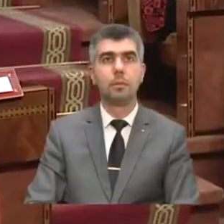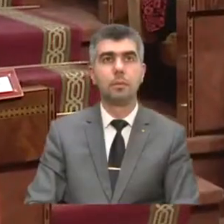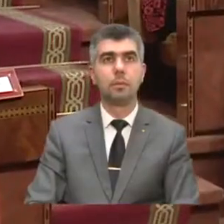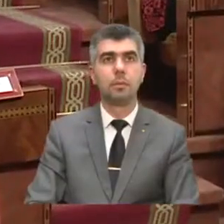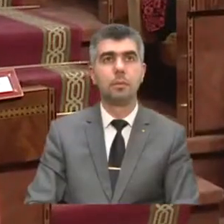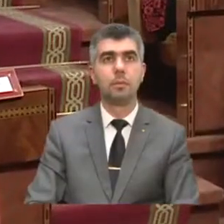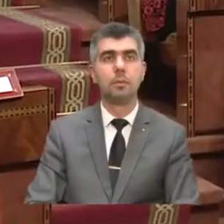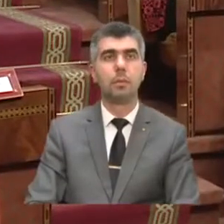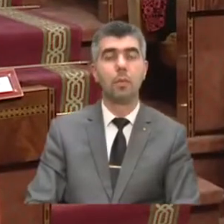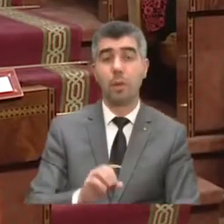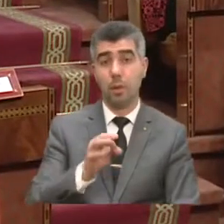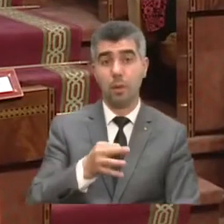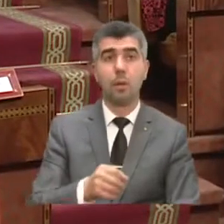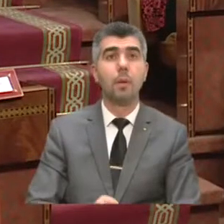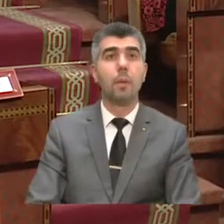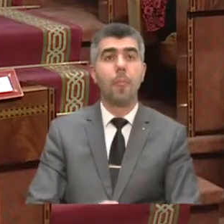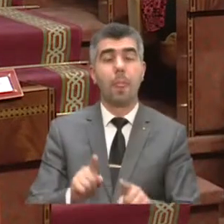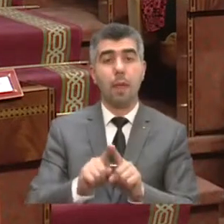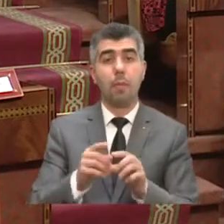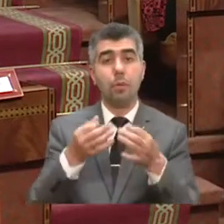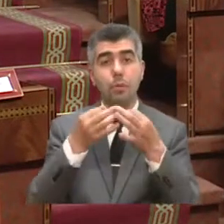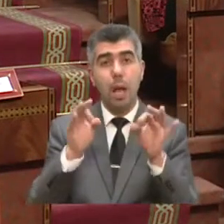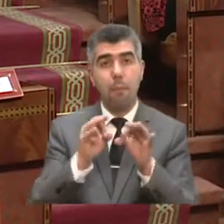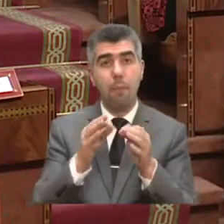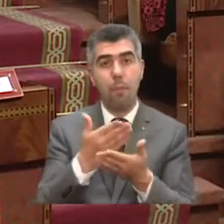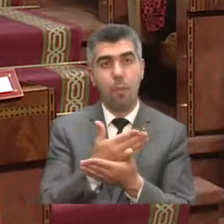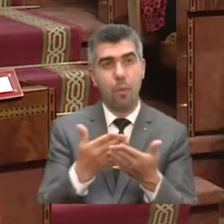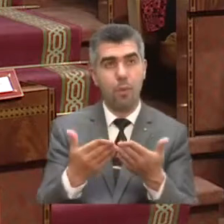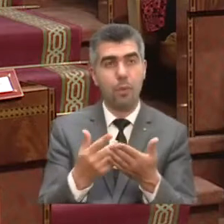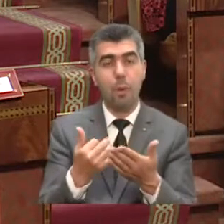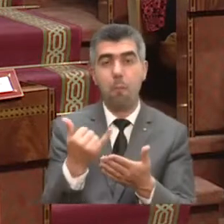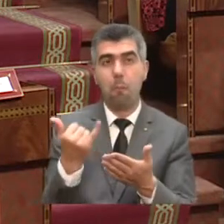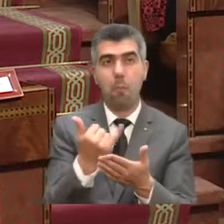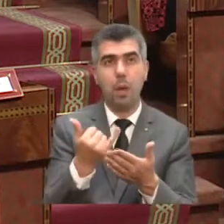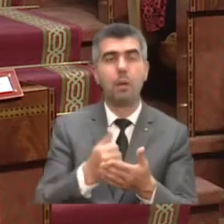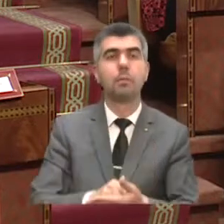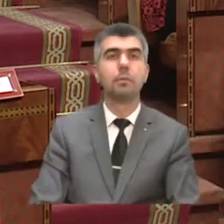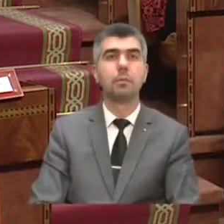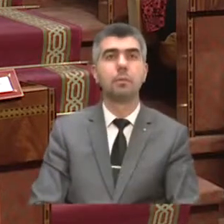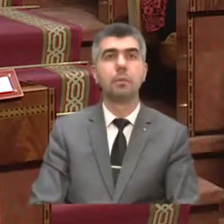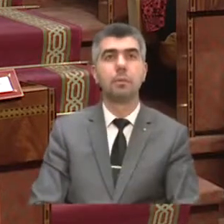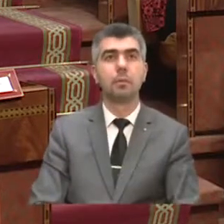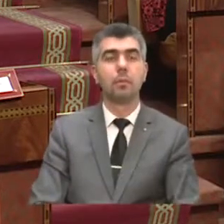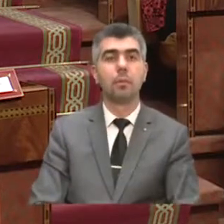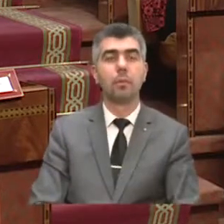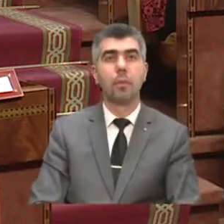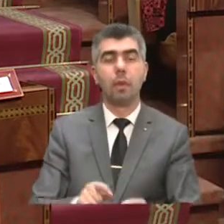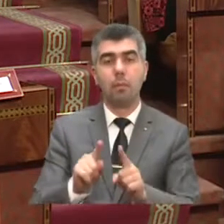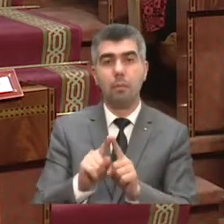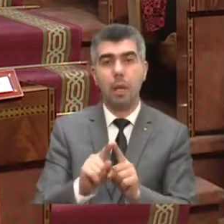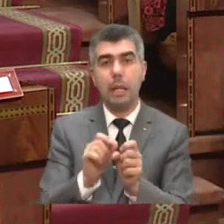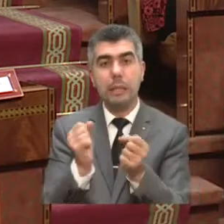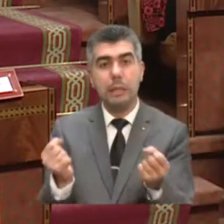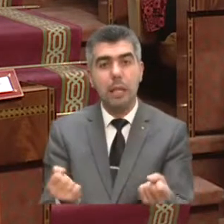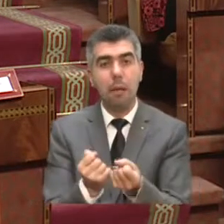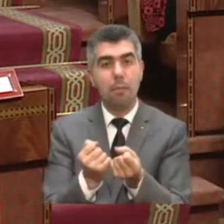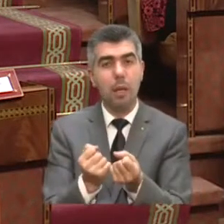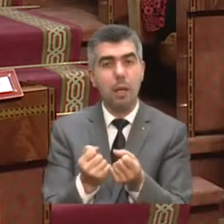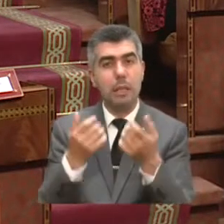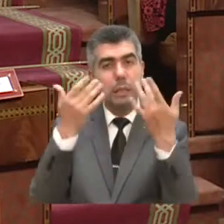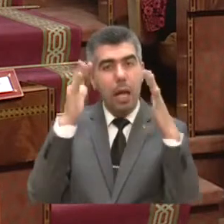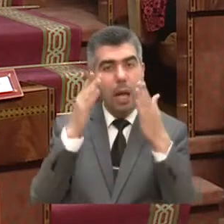مما لا شك فيه ان مؤسسات دور الشباب تكتسي اهميه بالغه نظرا للدور التنموي والابداعي